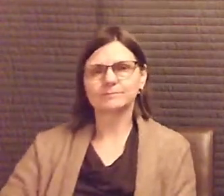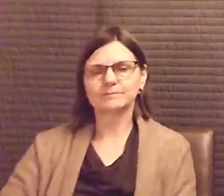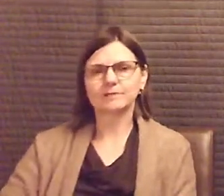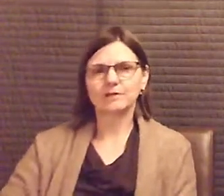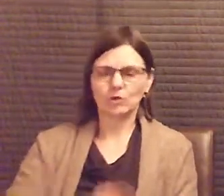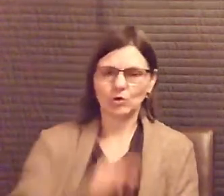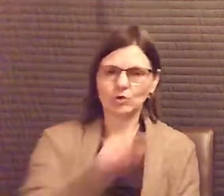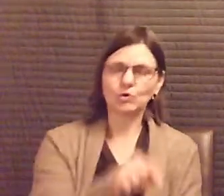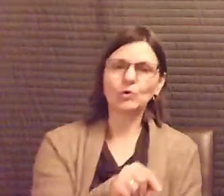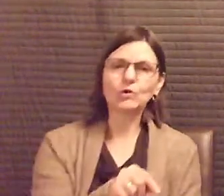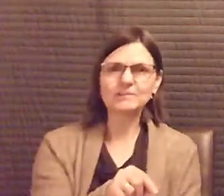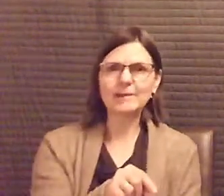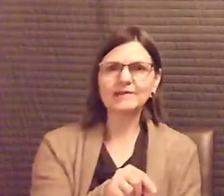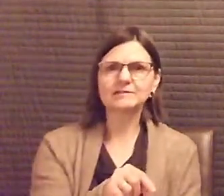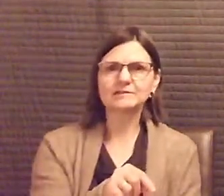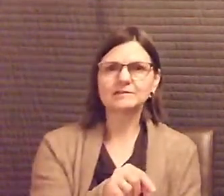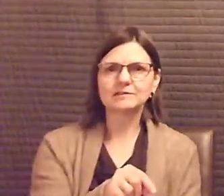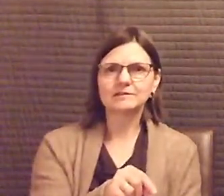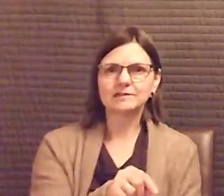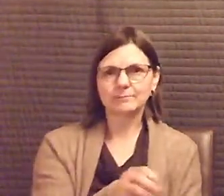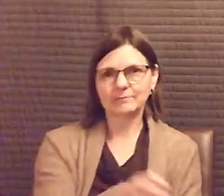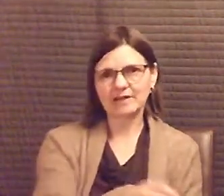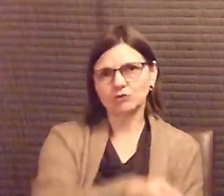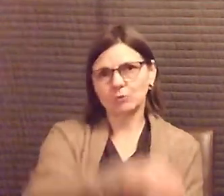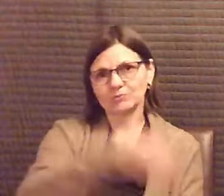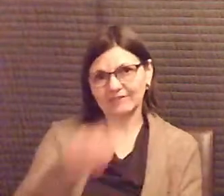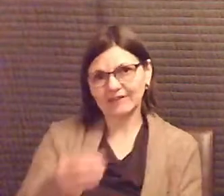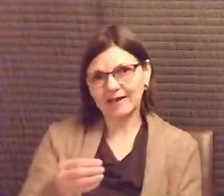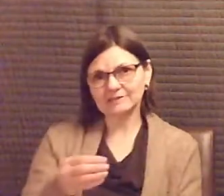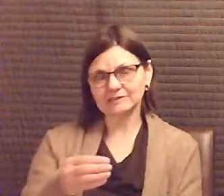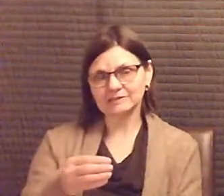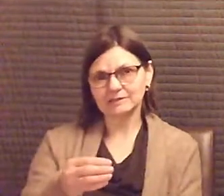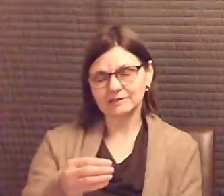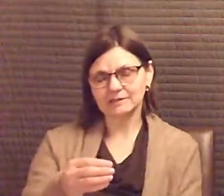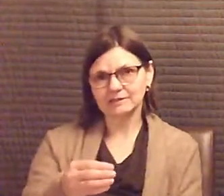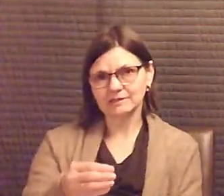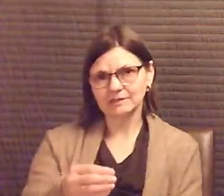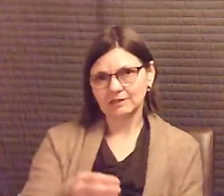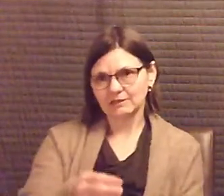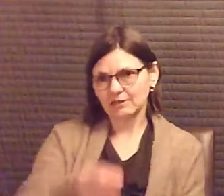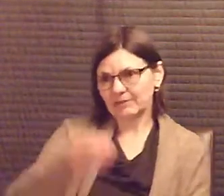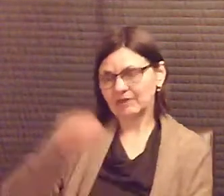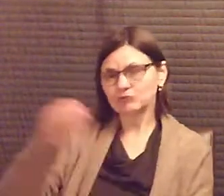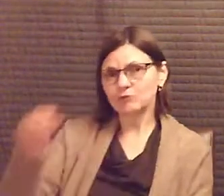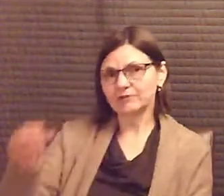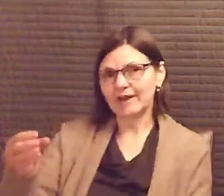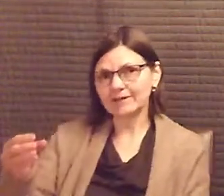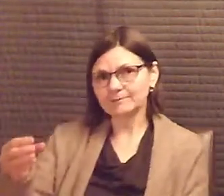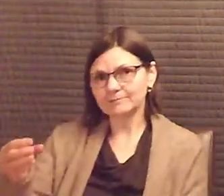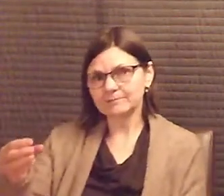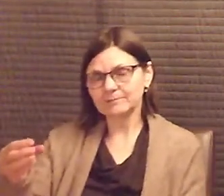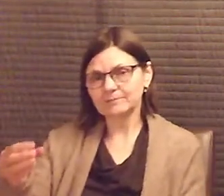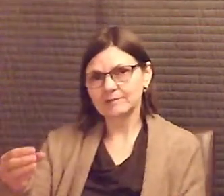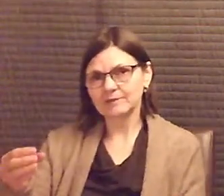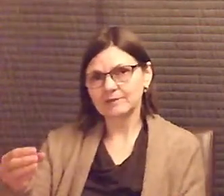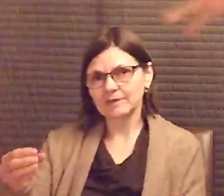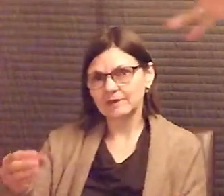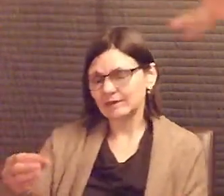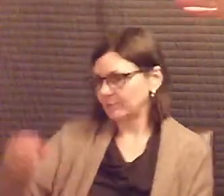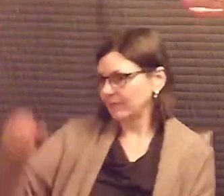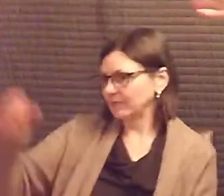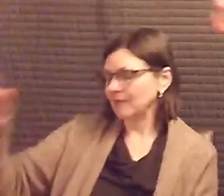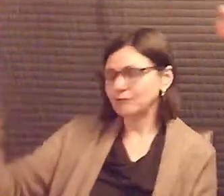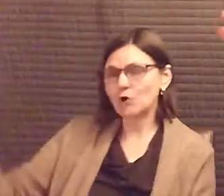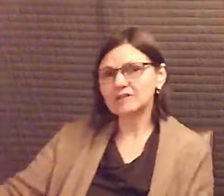biscuit in ons hoofd en vrienden zullen wel je brengt opstandig een switch graag wat brengt over eibrink eind alle